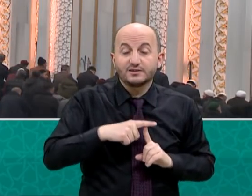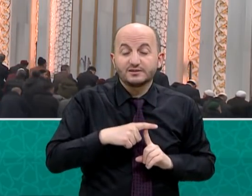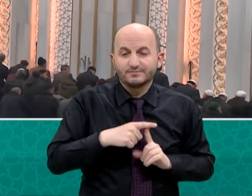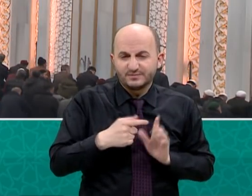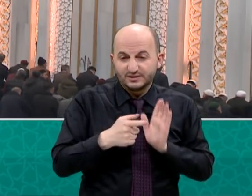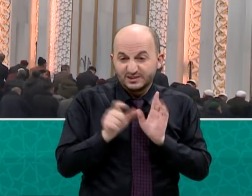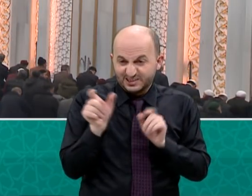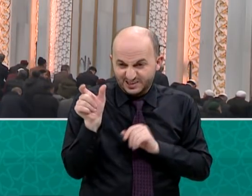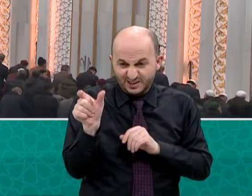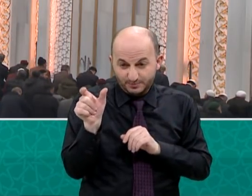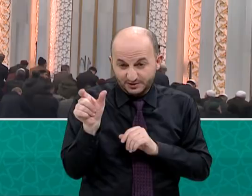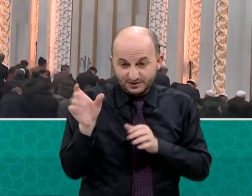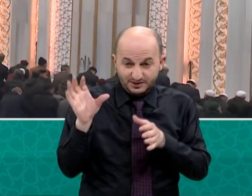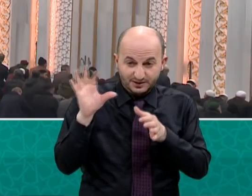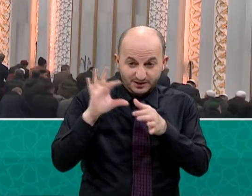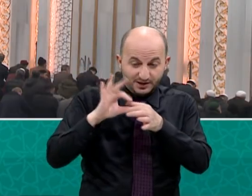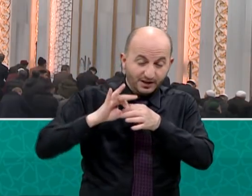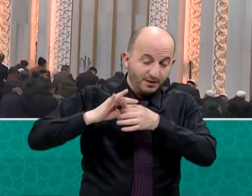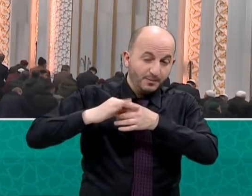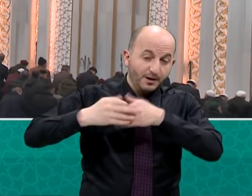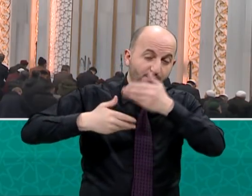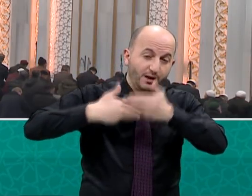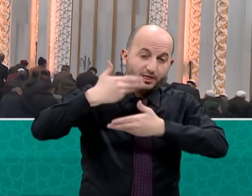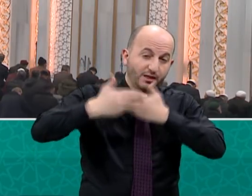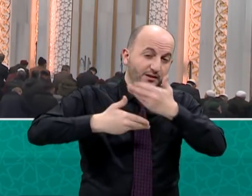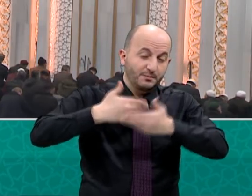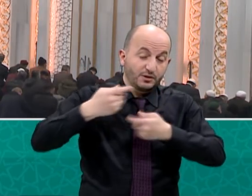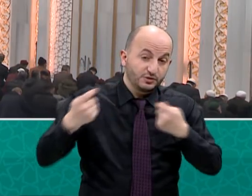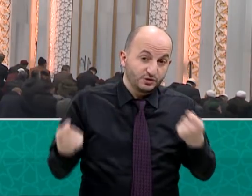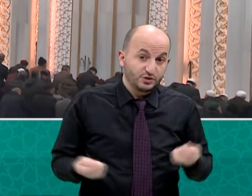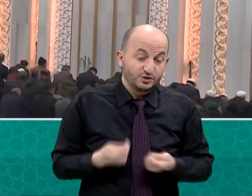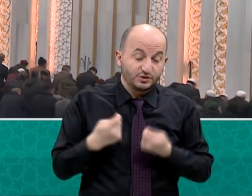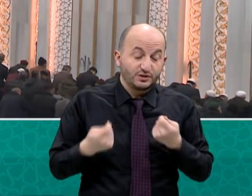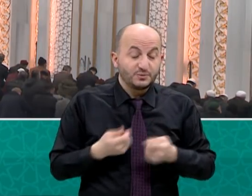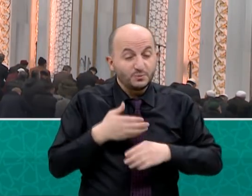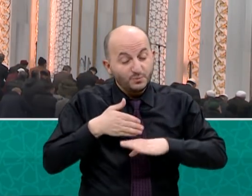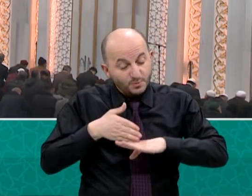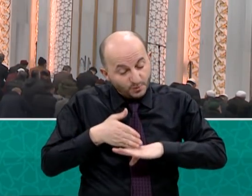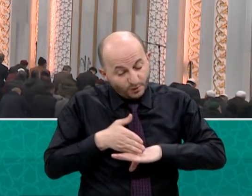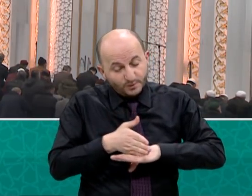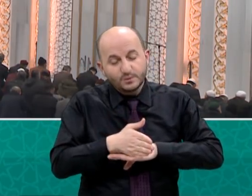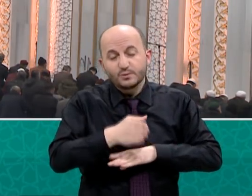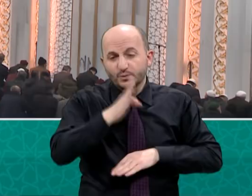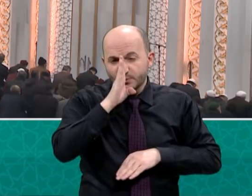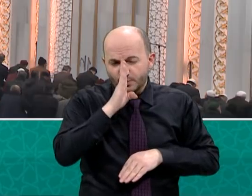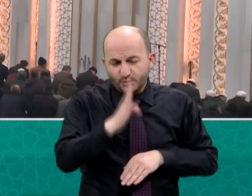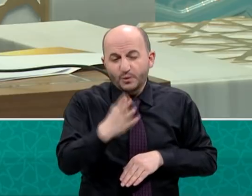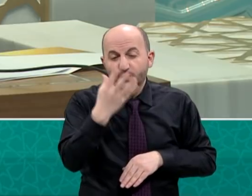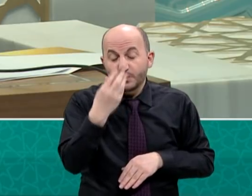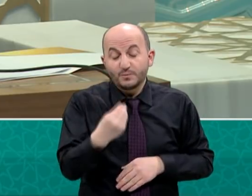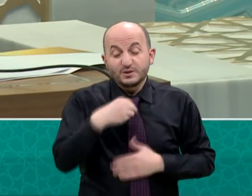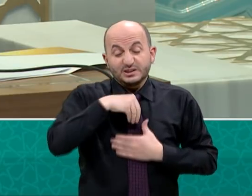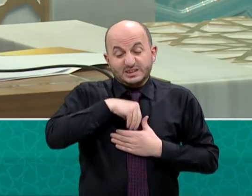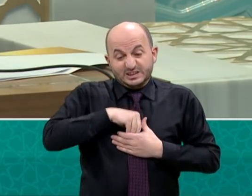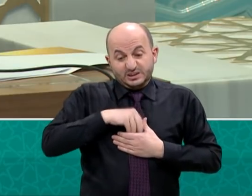çalışacağız. Sadakat, yani sıdk, yani doğruluk, yani dost doğru olmak, yani